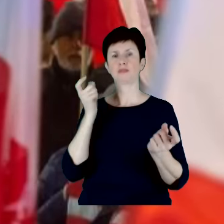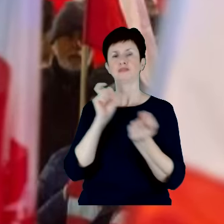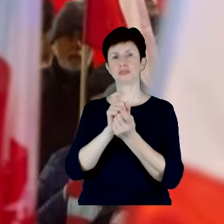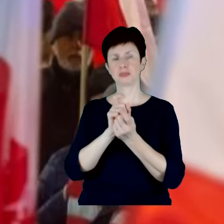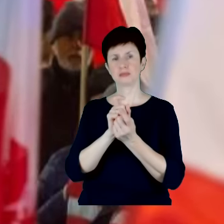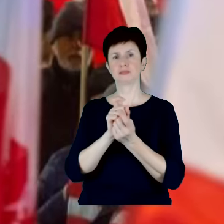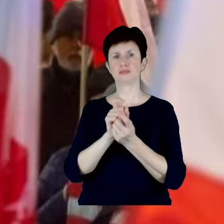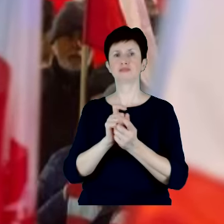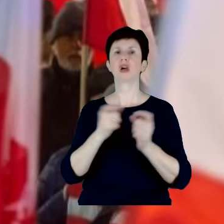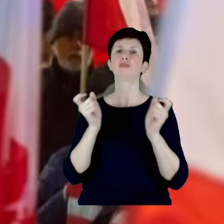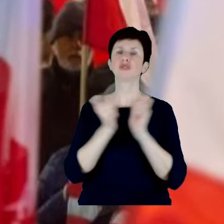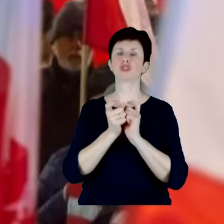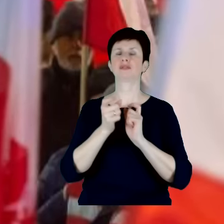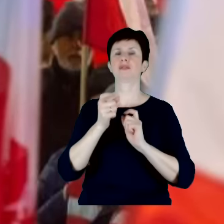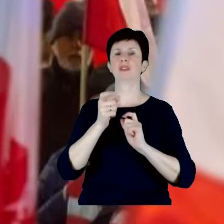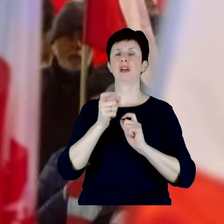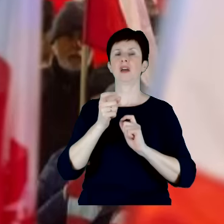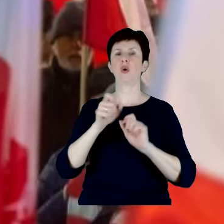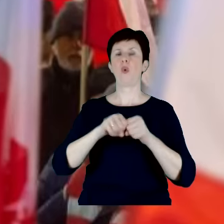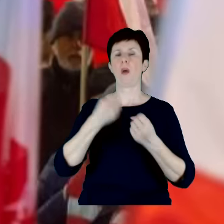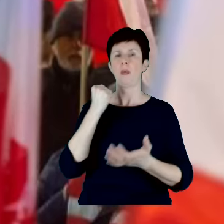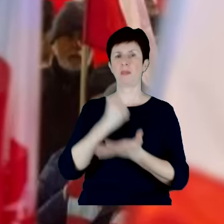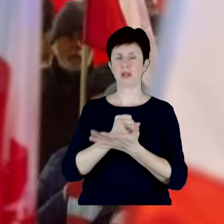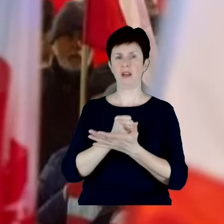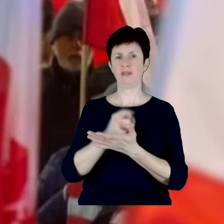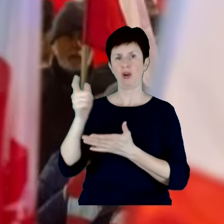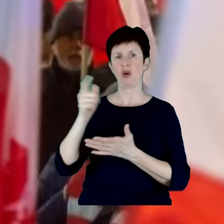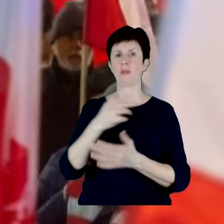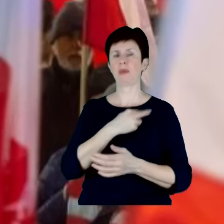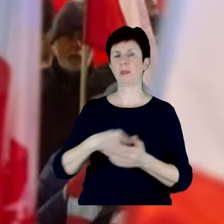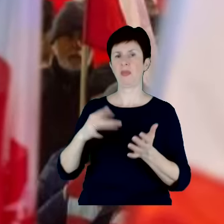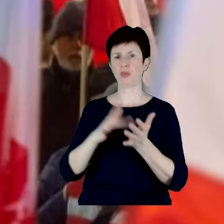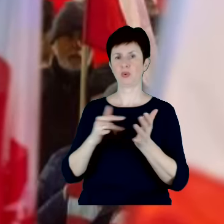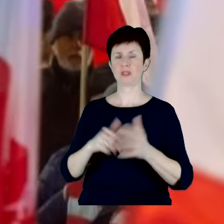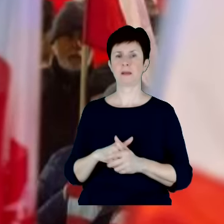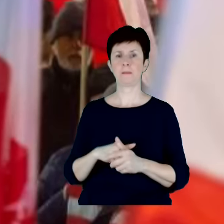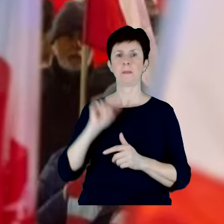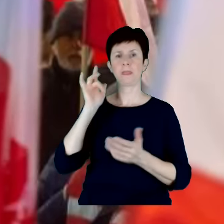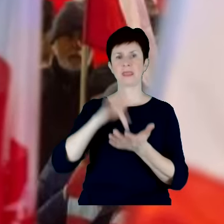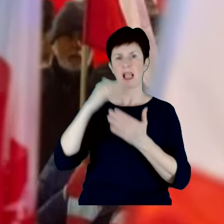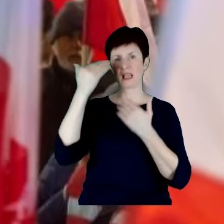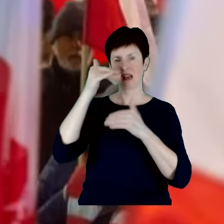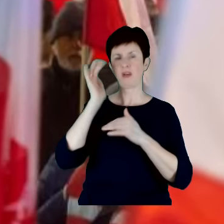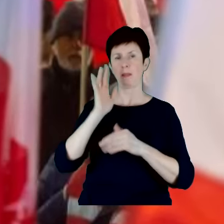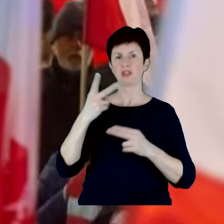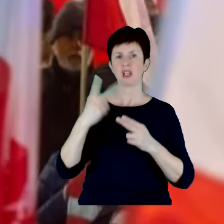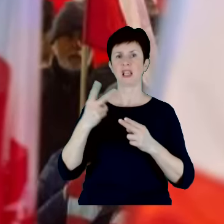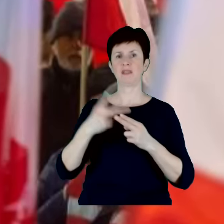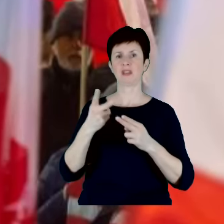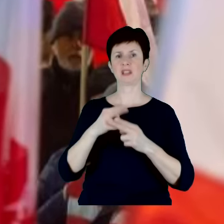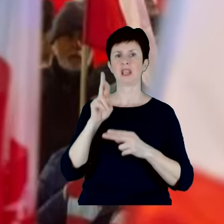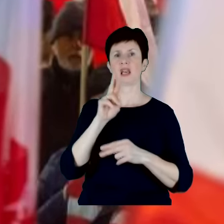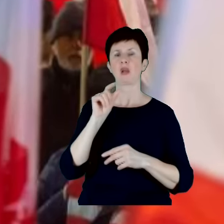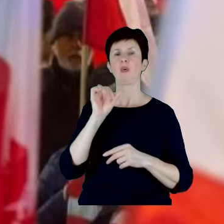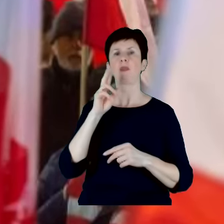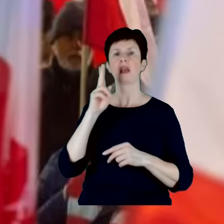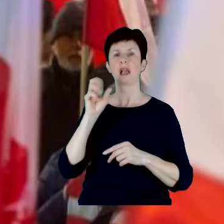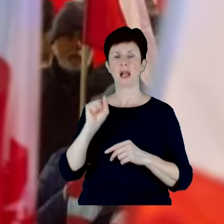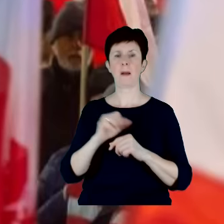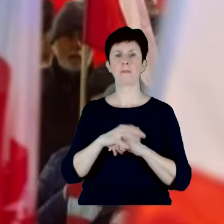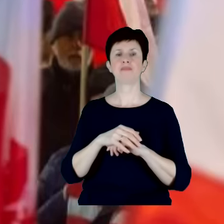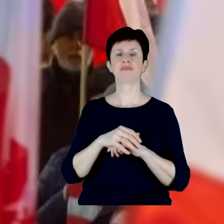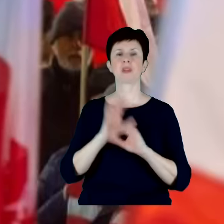praworządności przez rząd Donalda Tuska. W Katowicach oczywiście będzie telewizja Republika i transmisję tej manifestacji